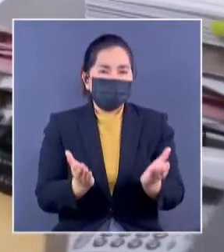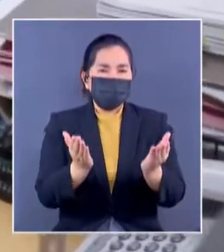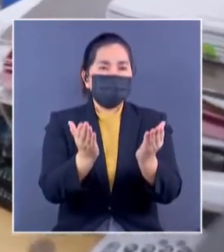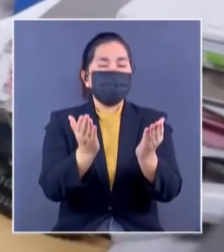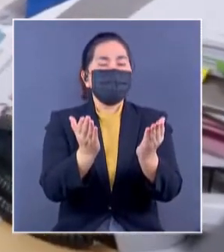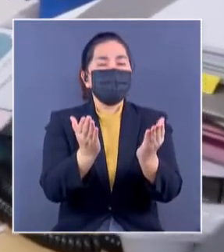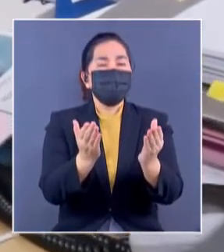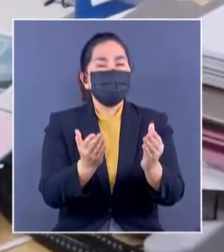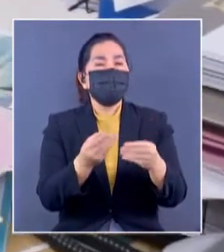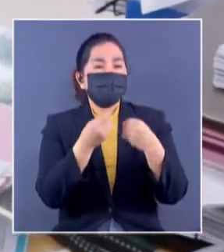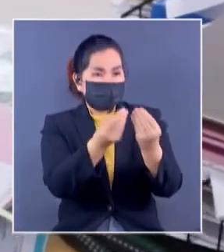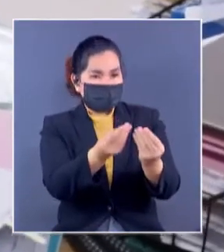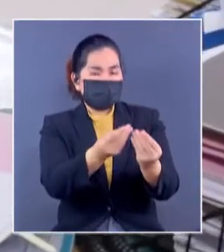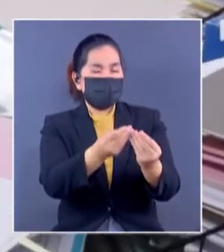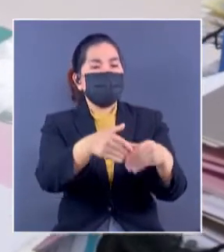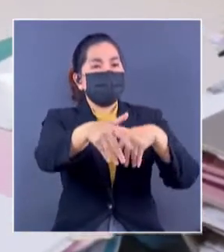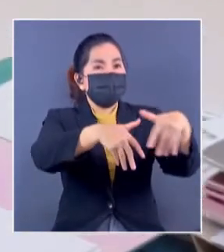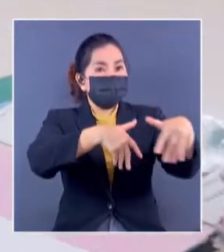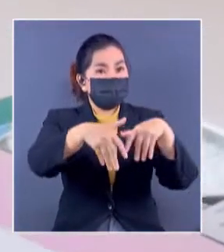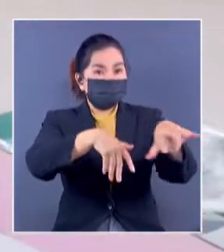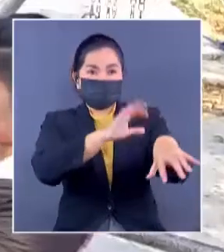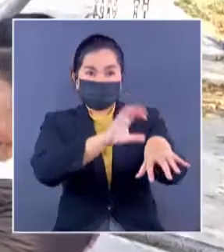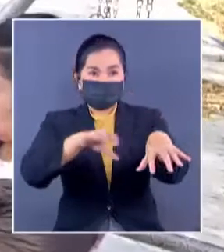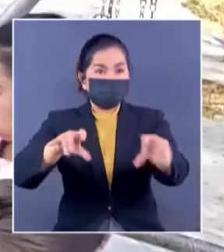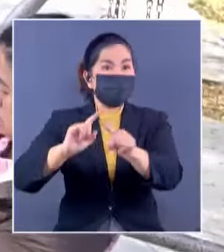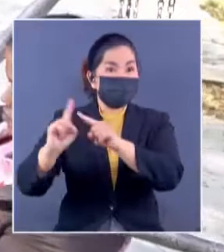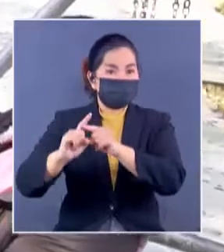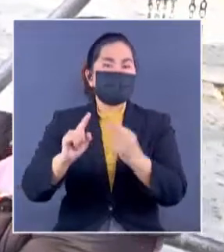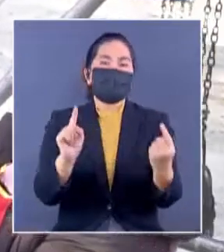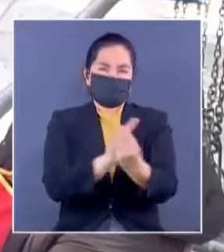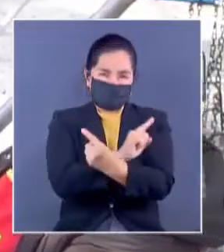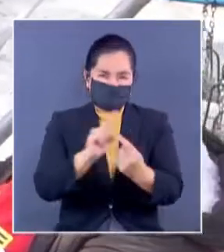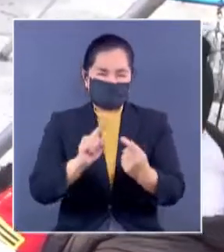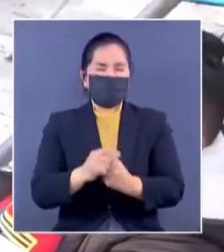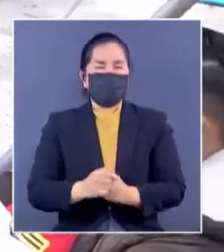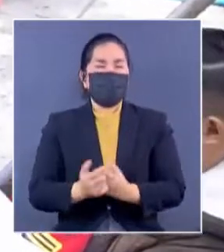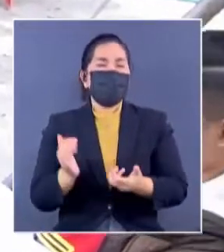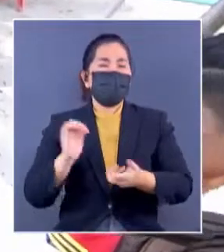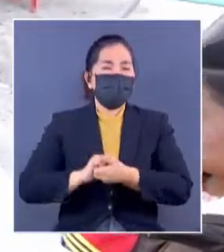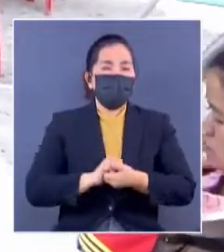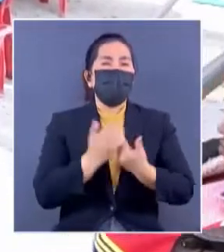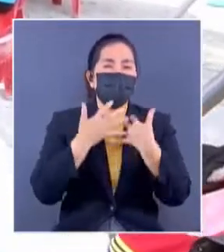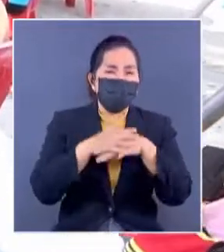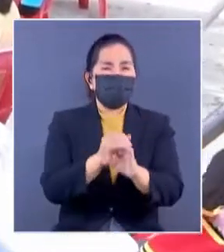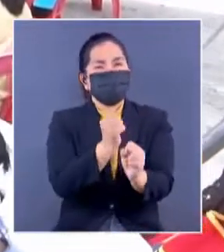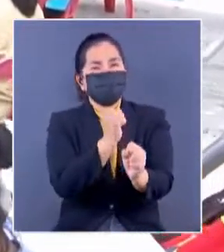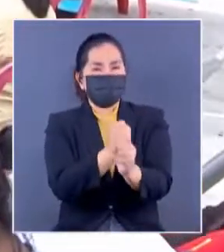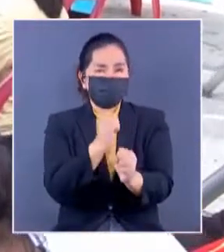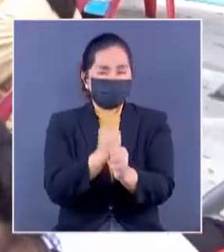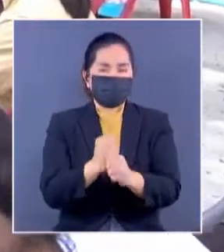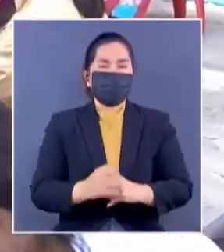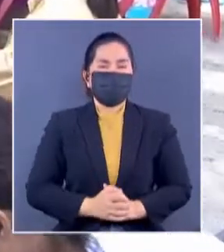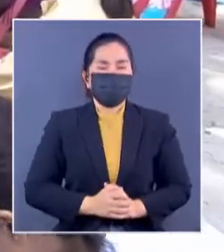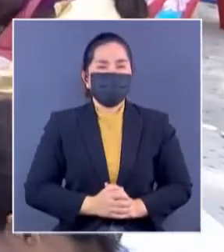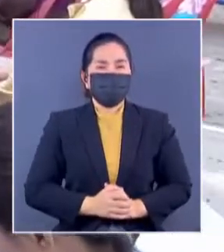นุนให้องค์กรภาคประชาชนนะครับและก็ภาคสังคมนั้นเข้ามาเป็นหุ้นส่วนการทำงานร่วมกัน